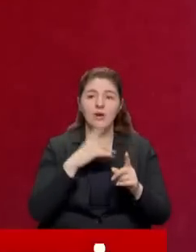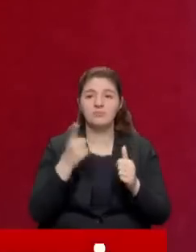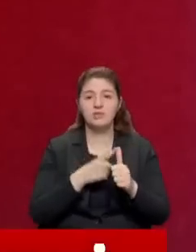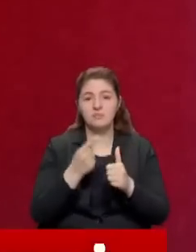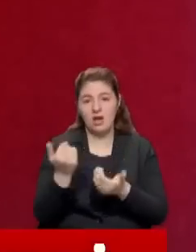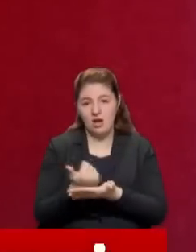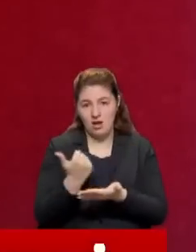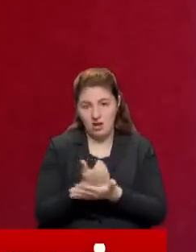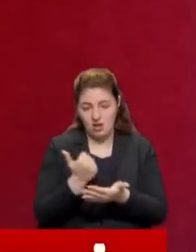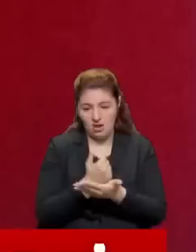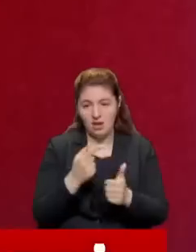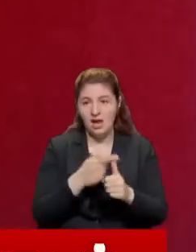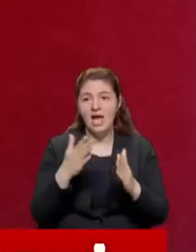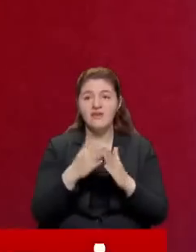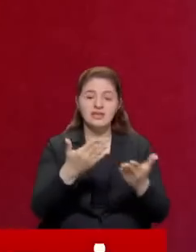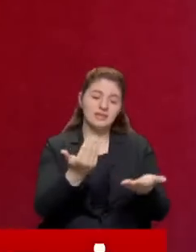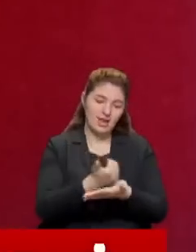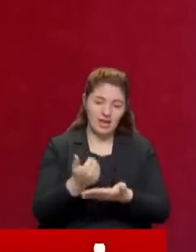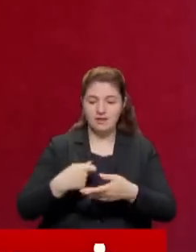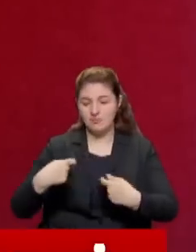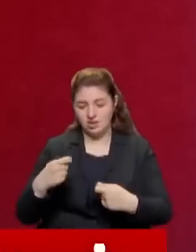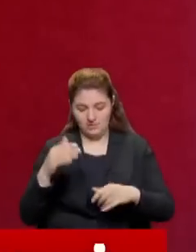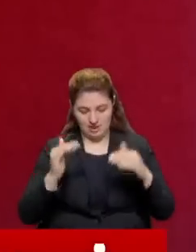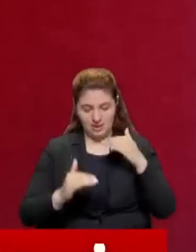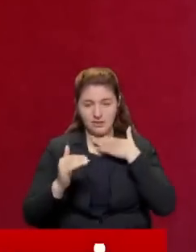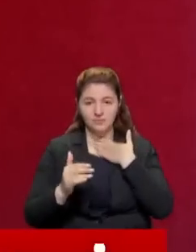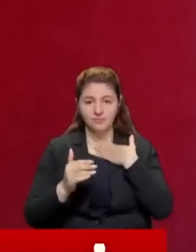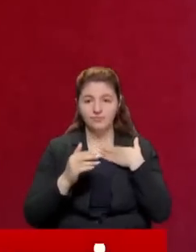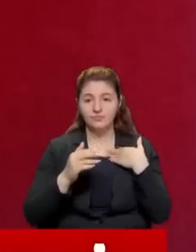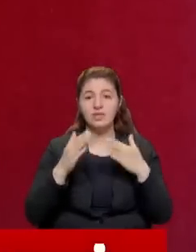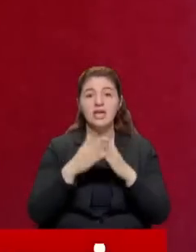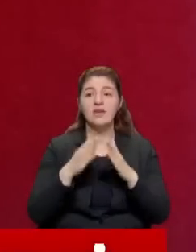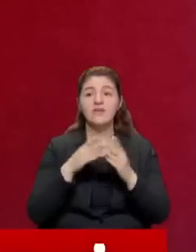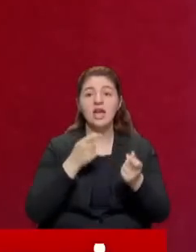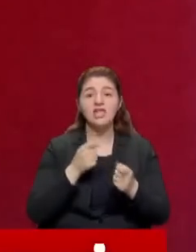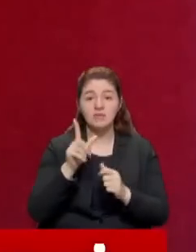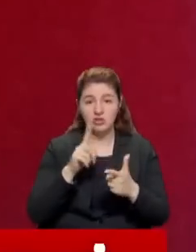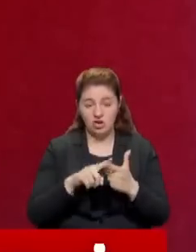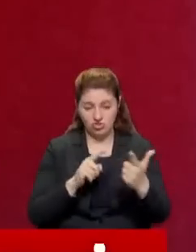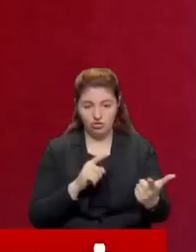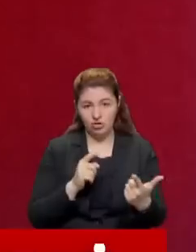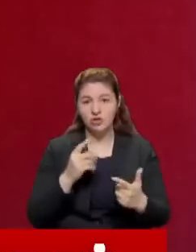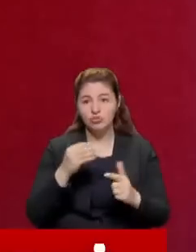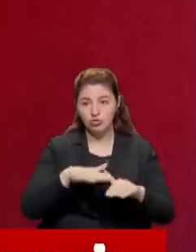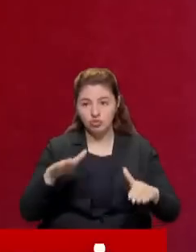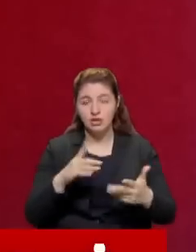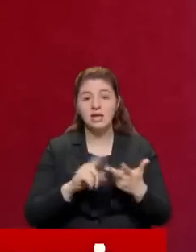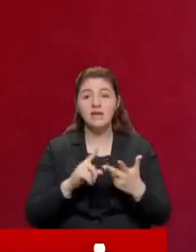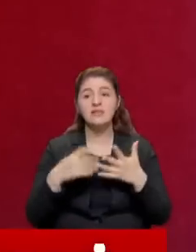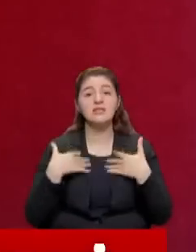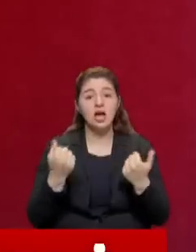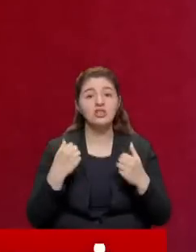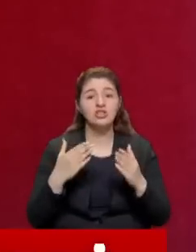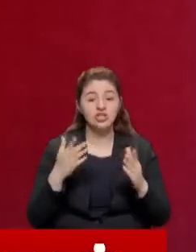geçim, hanenin geçimi, yani gelir gider dengesi meselesi. Hanenin eğitim ihtiyacı çocukların, hanenin